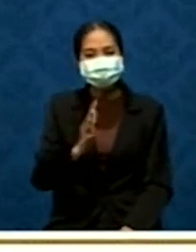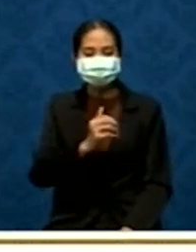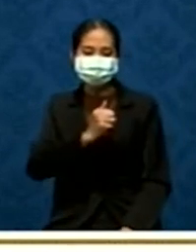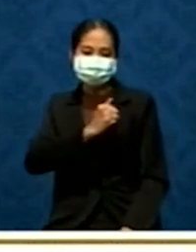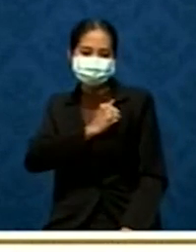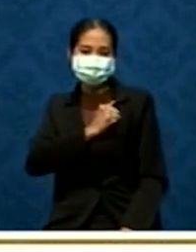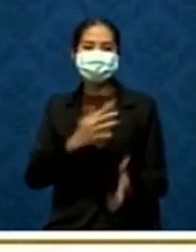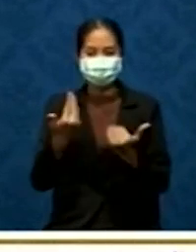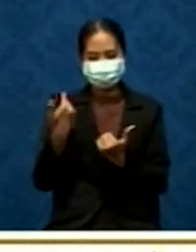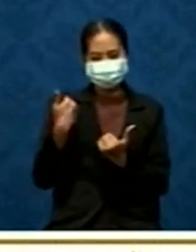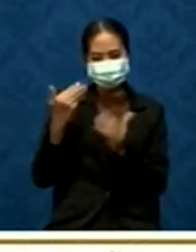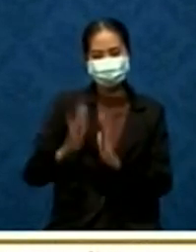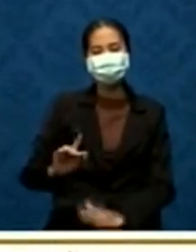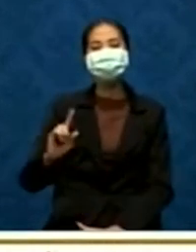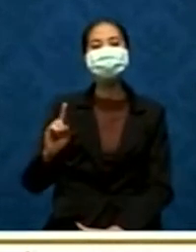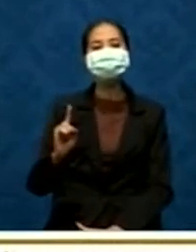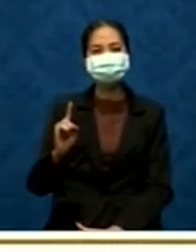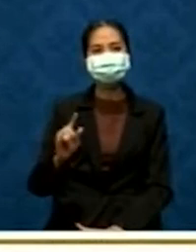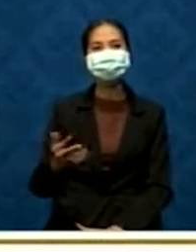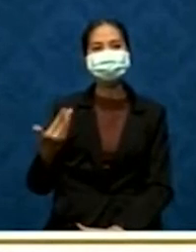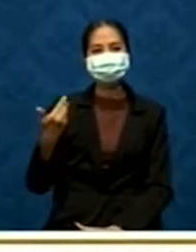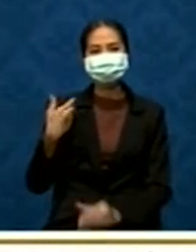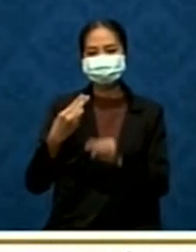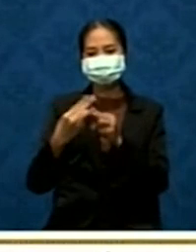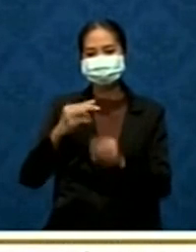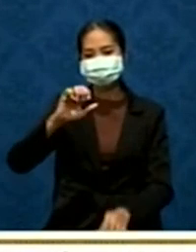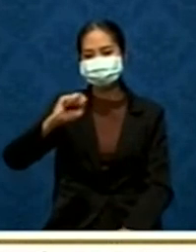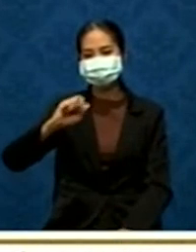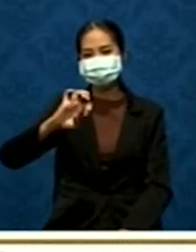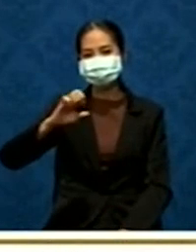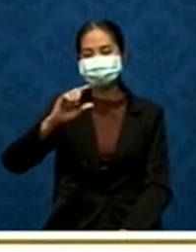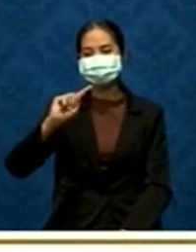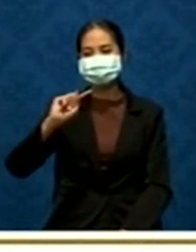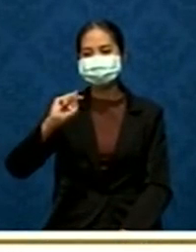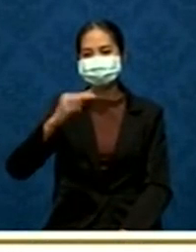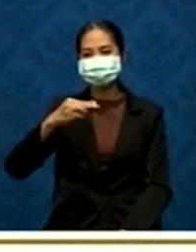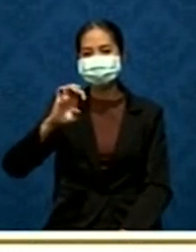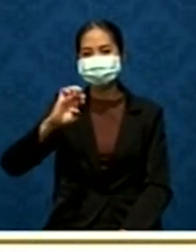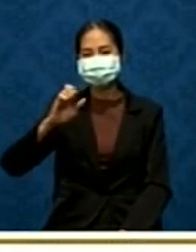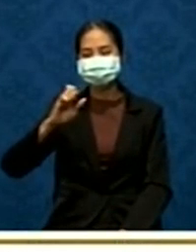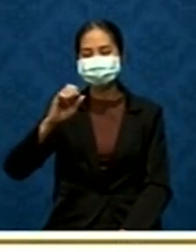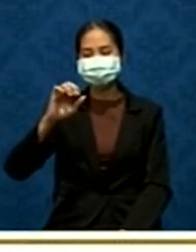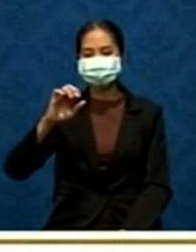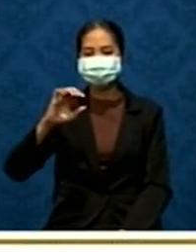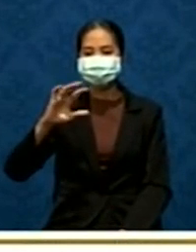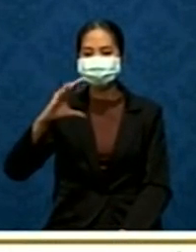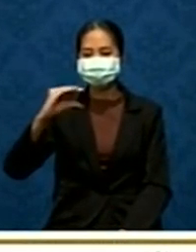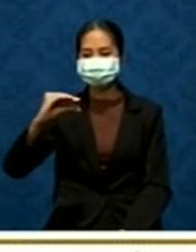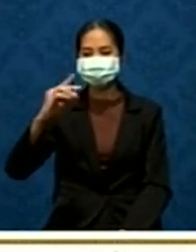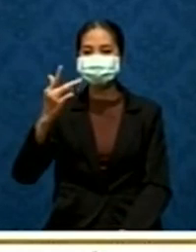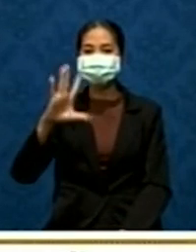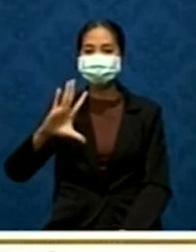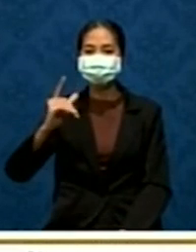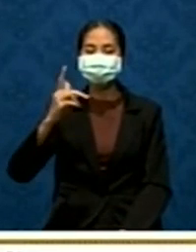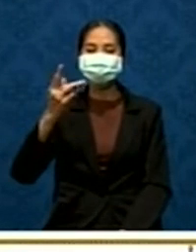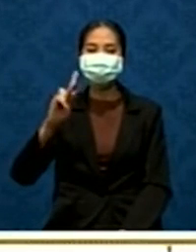เติมว่าในวันนี้จะส่งในสิทธิโชคเศรษฐสวัสดิ์ซึ่งเริ่มอดอาหารตั้ง